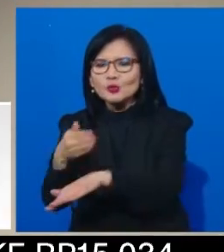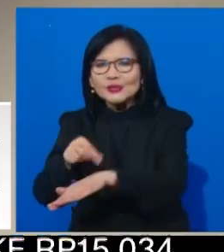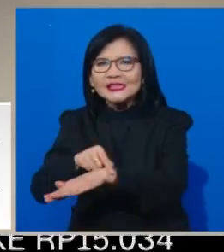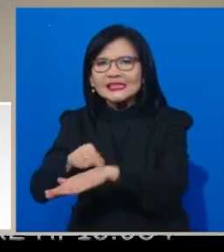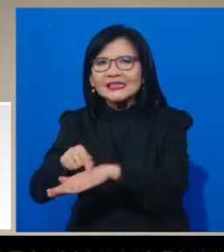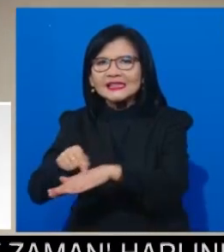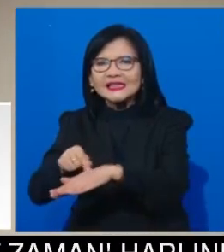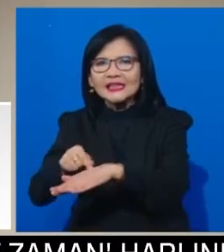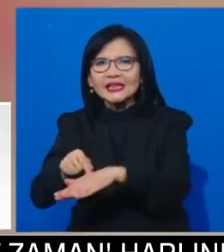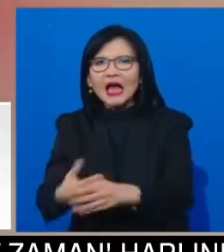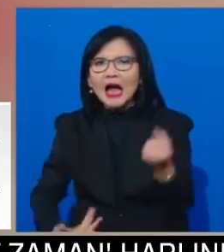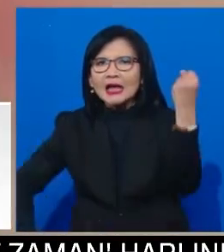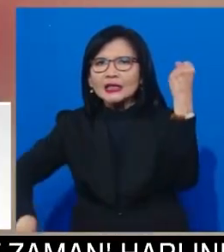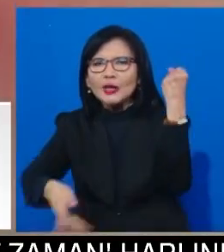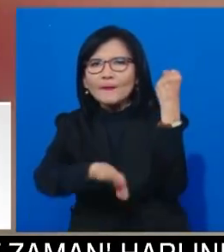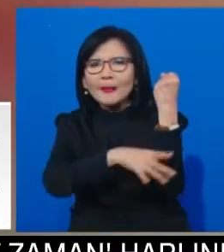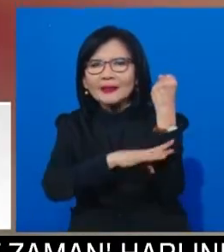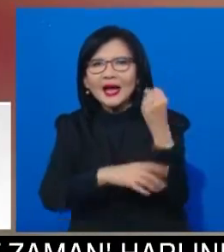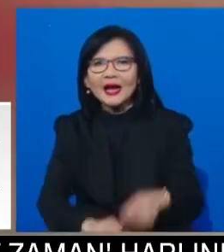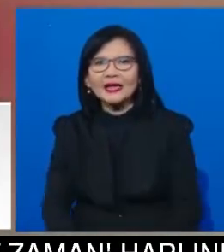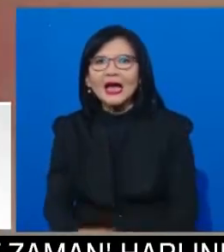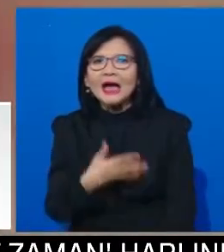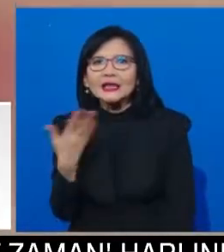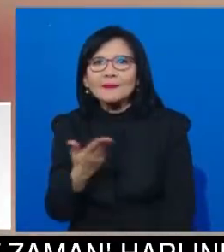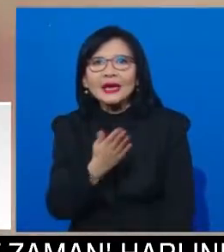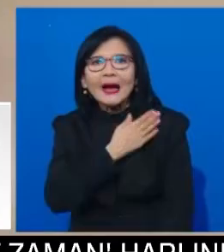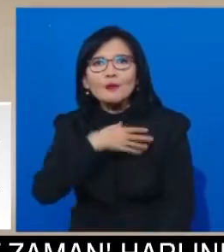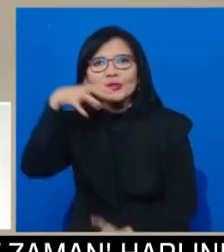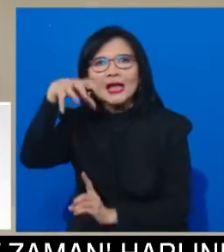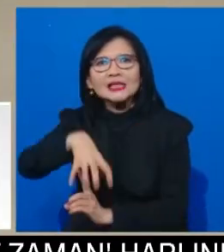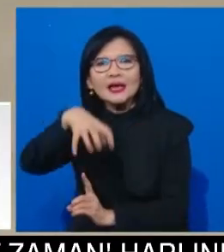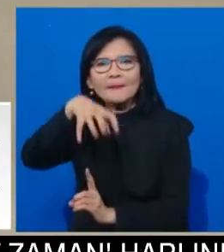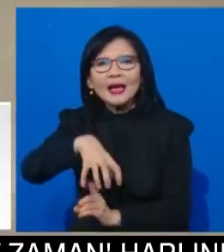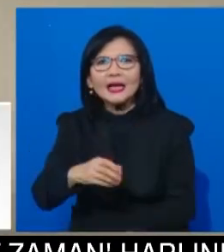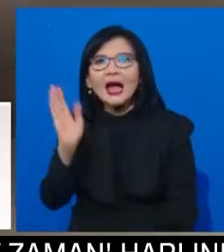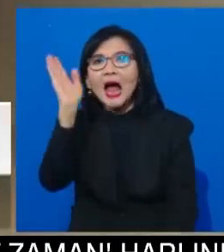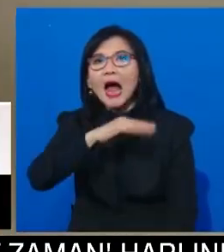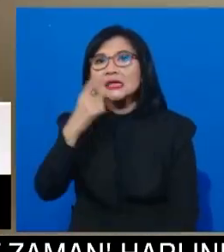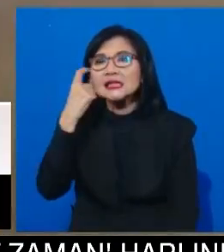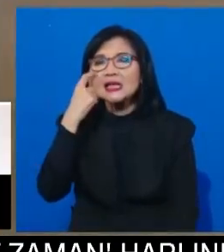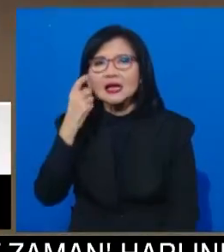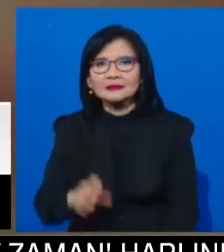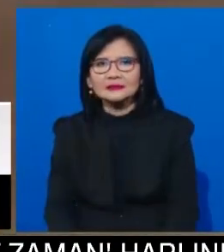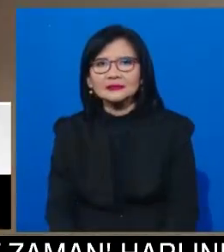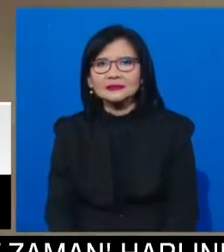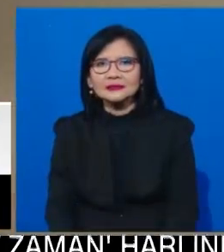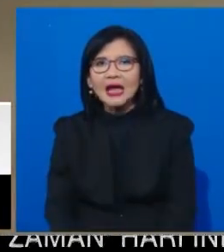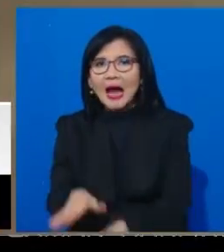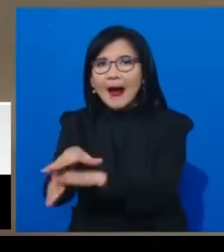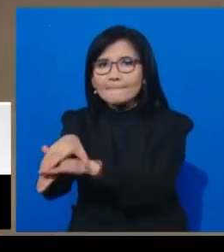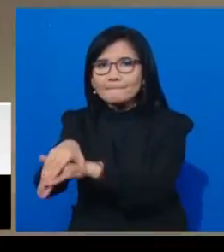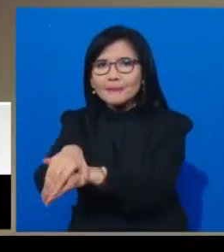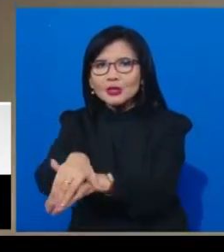kawasan Taman Lengsar, Pantai Sindangkerta, Cipatuja, Kabupaten Tasikmalaya, Jawa Barat pada Selasa. Hewan ini ditemukan